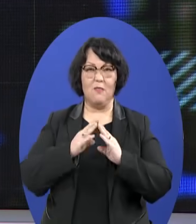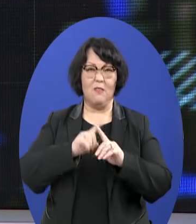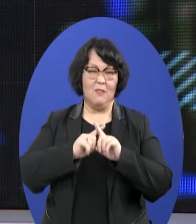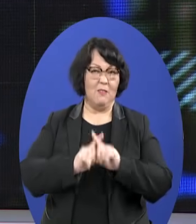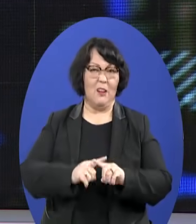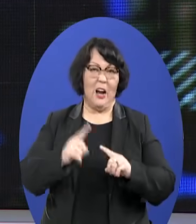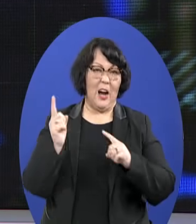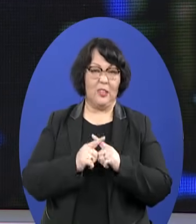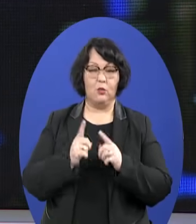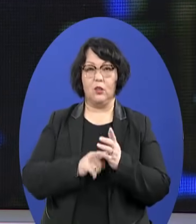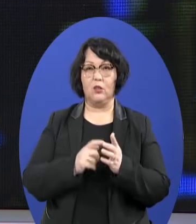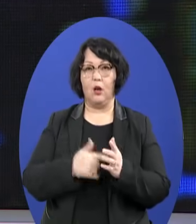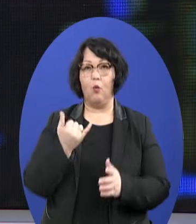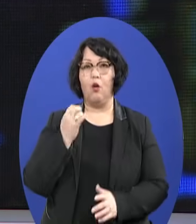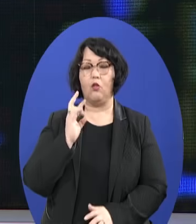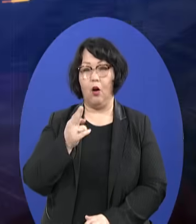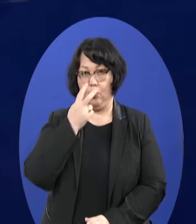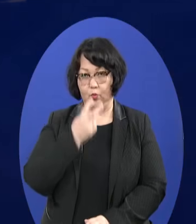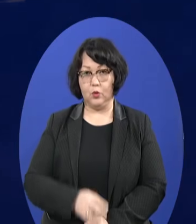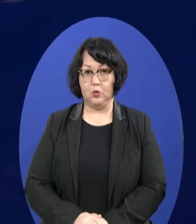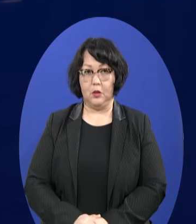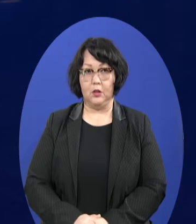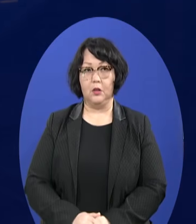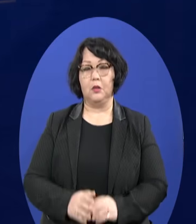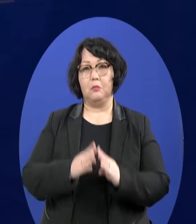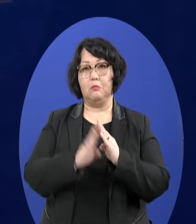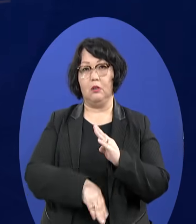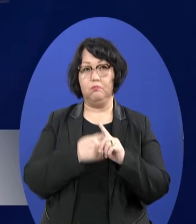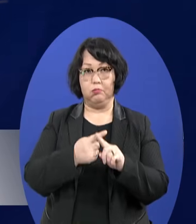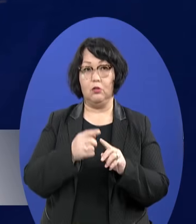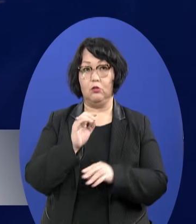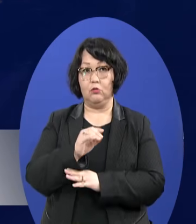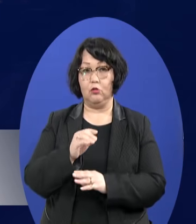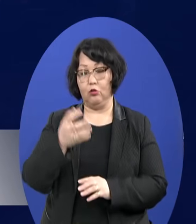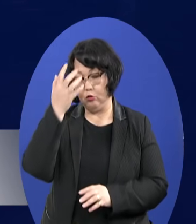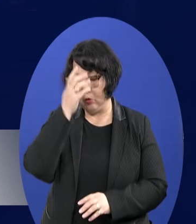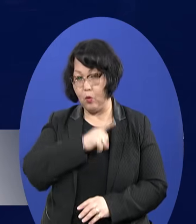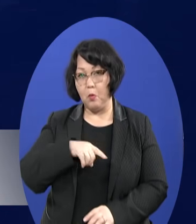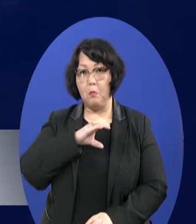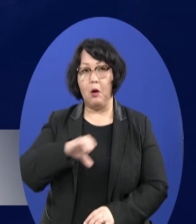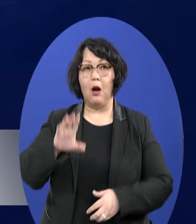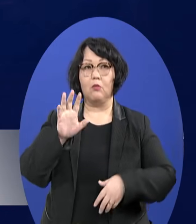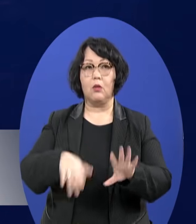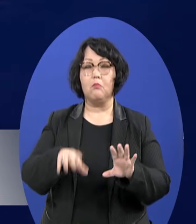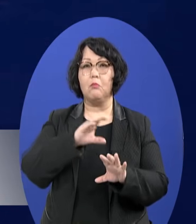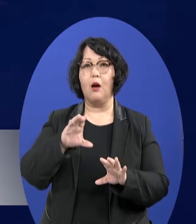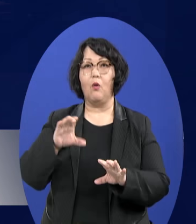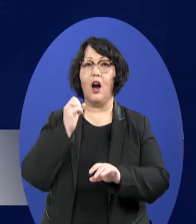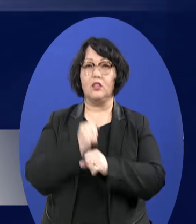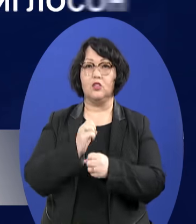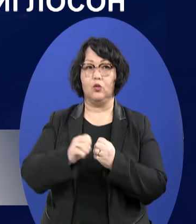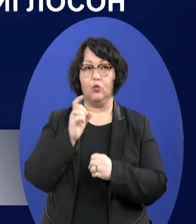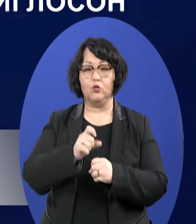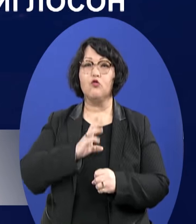гэж улсын онцгой комисс үзэж байна. За хөл хорионы өдрүүдэд төрийн болон хувийн хэмжлийн зөвшөөрөгдсөн 15 байгууллагын ажилтнууд ажилдан ирэх босох